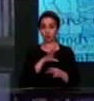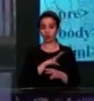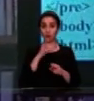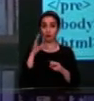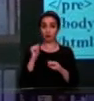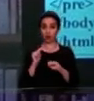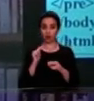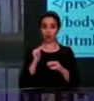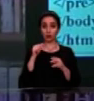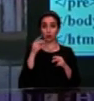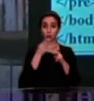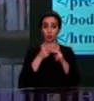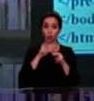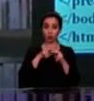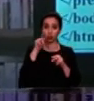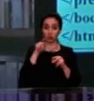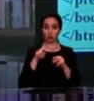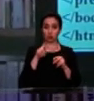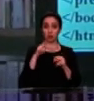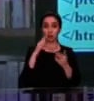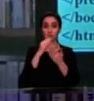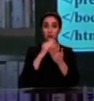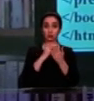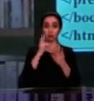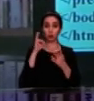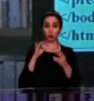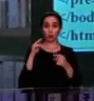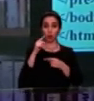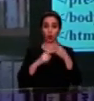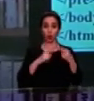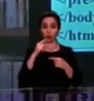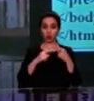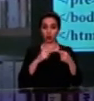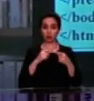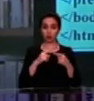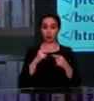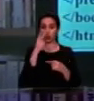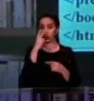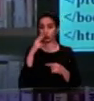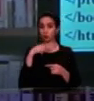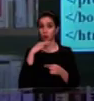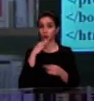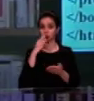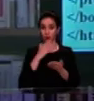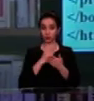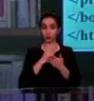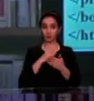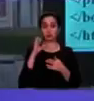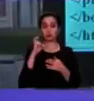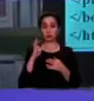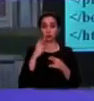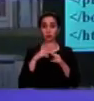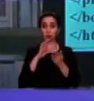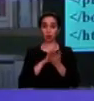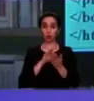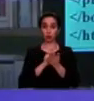va quyidagi, demak, dastur kodi orqali e'tibor berayotgan bo'lsangiz, kasb